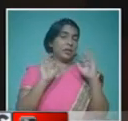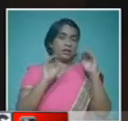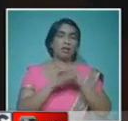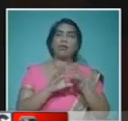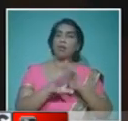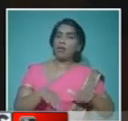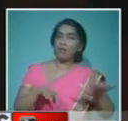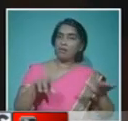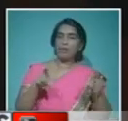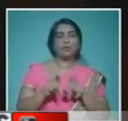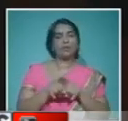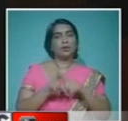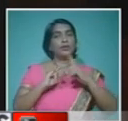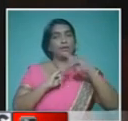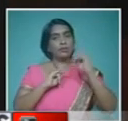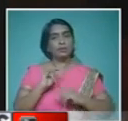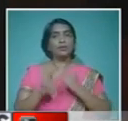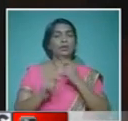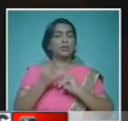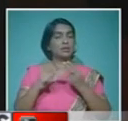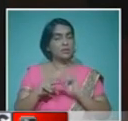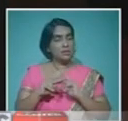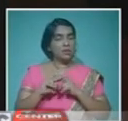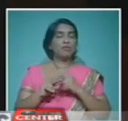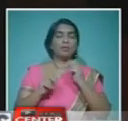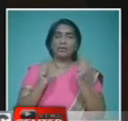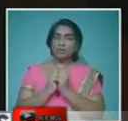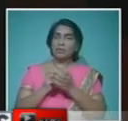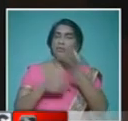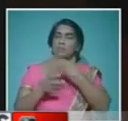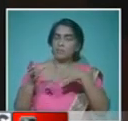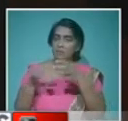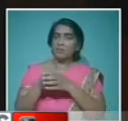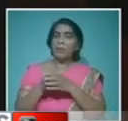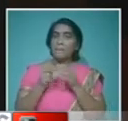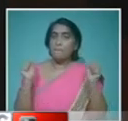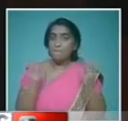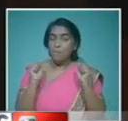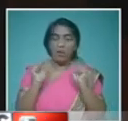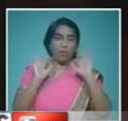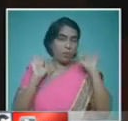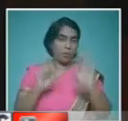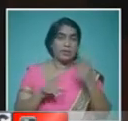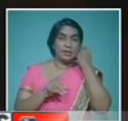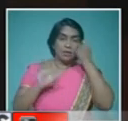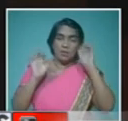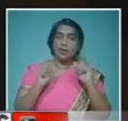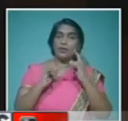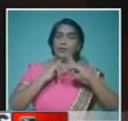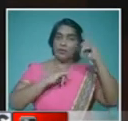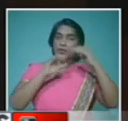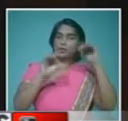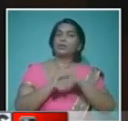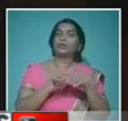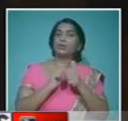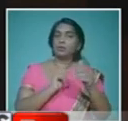දරුවන්ට වගේම විශ්වවිද්‍යාල අනද්දේන අධ්‍යයන කාර්ය මණ්ඩල වලට බියෙන් හා සැකෙන් තොරව විශ්වවිද්‍යාල ඇතුලේ කටයුතු